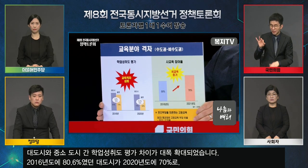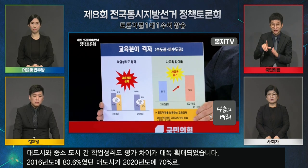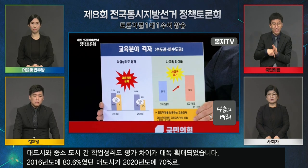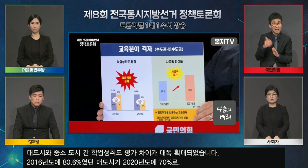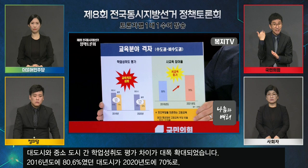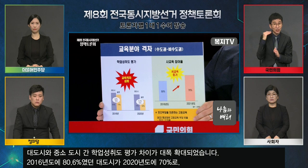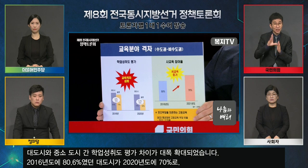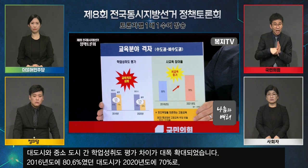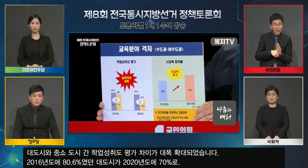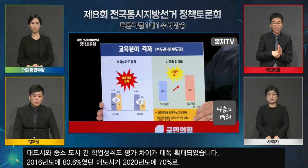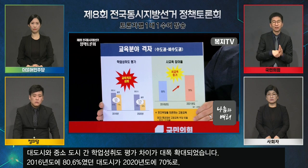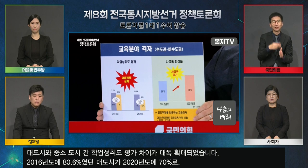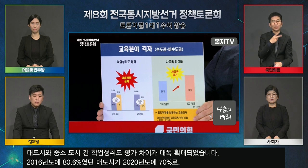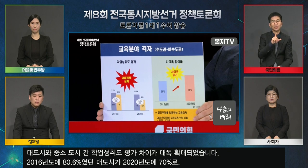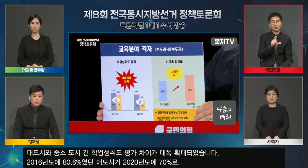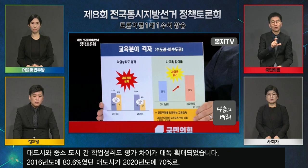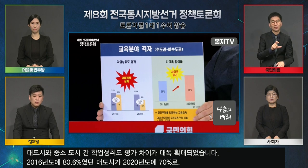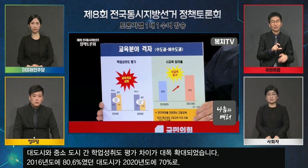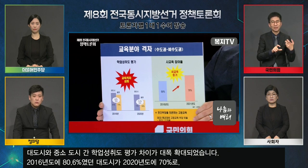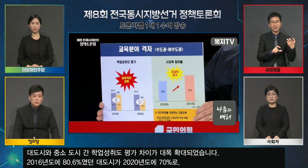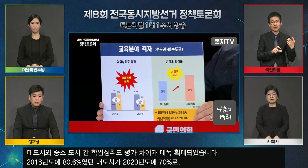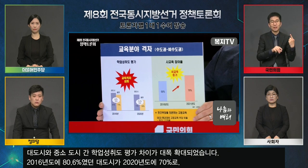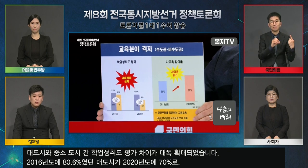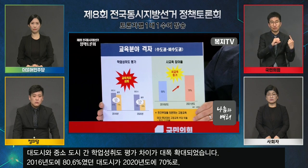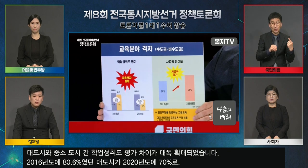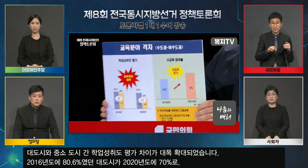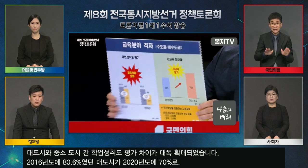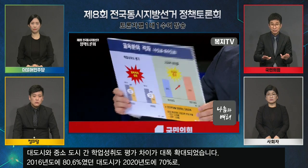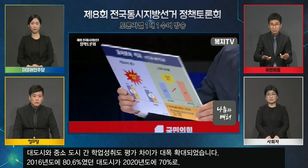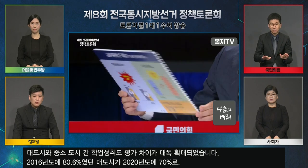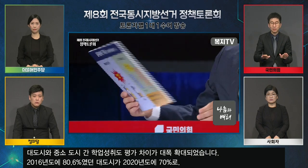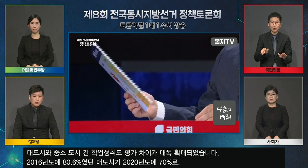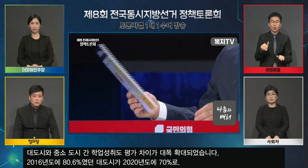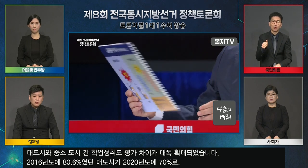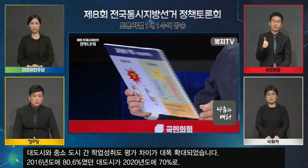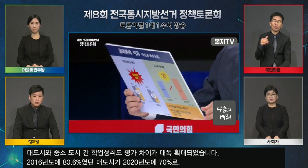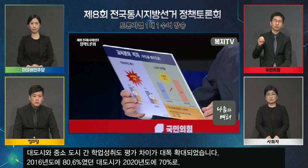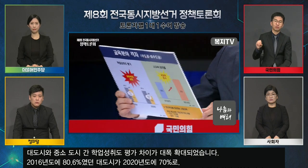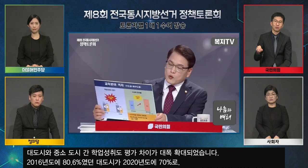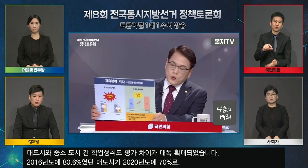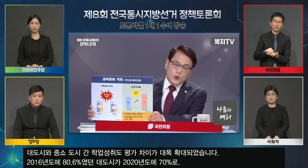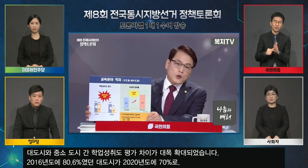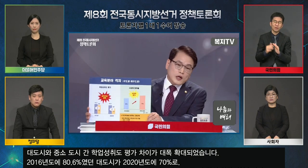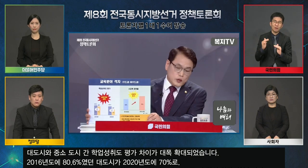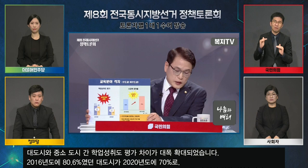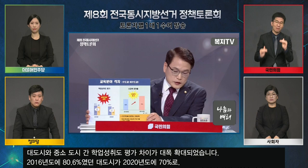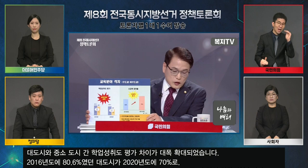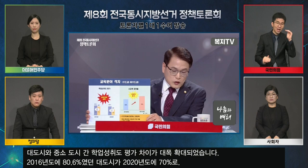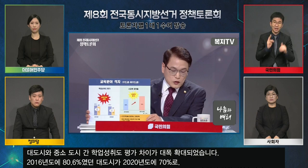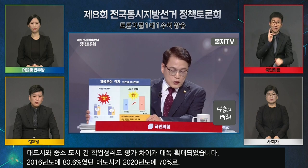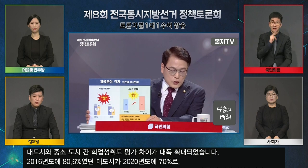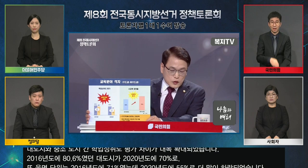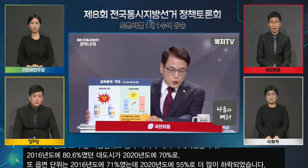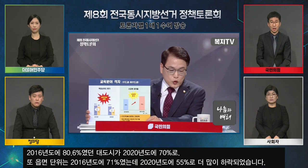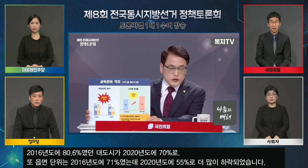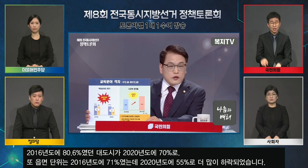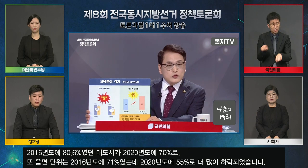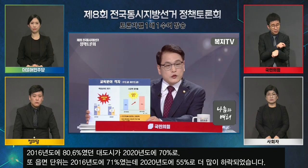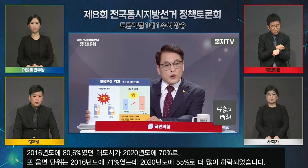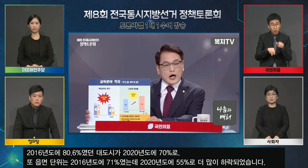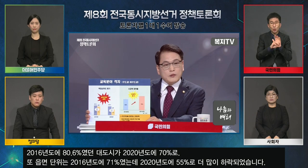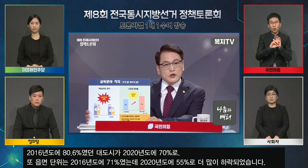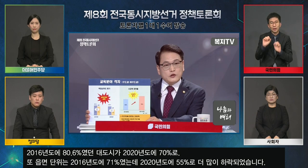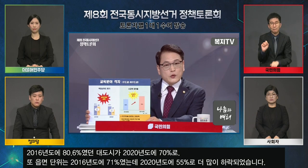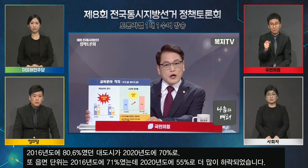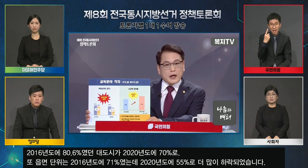2020년도에 55%로 더 많이 하락되었습니다. 특히나 코로나로 인해서 교육